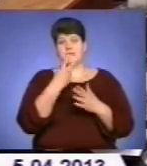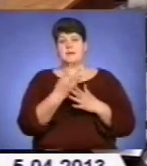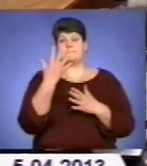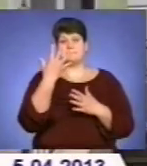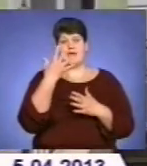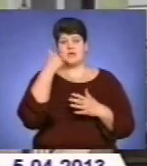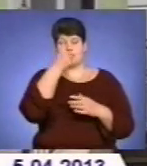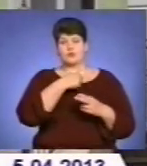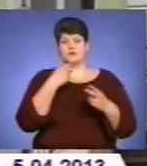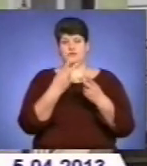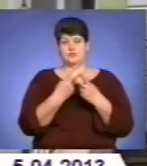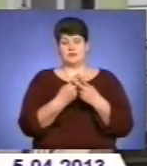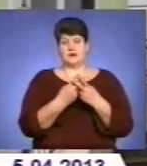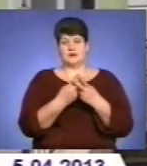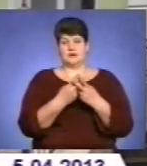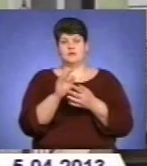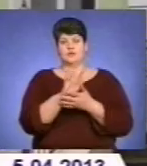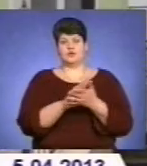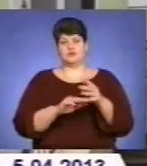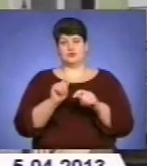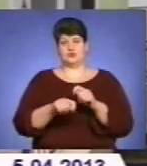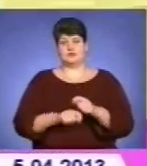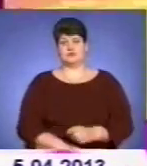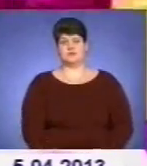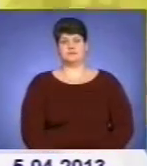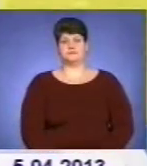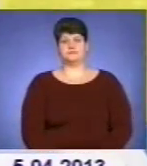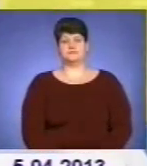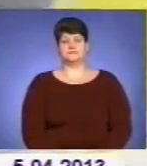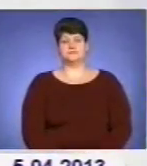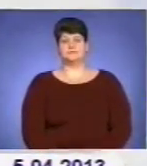обмеження або позбавлення волі. Триває розслідування.